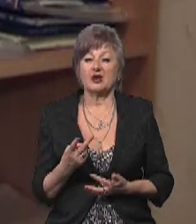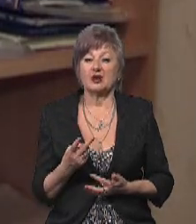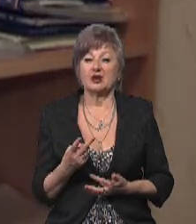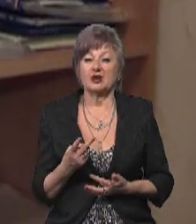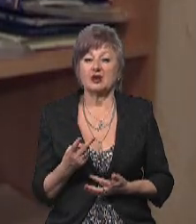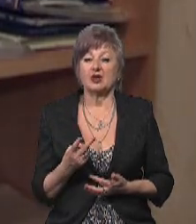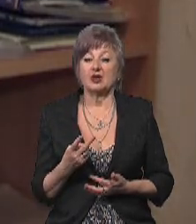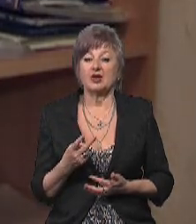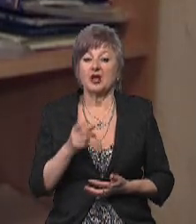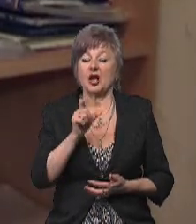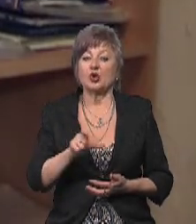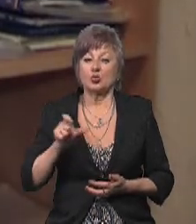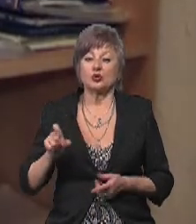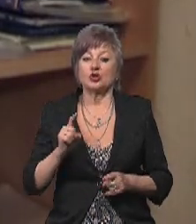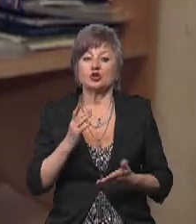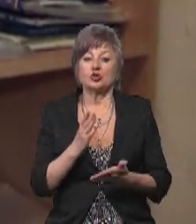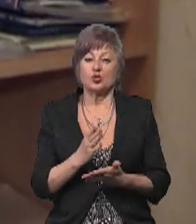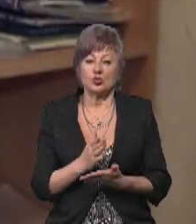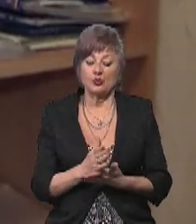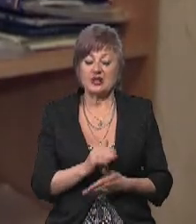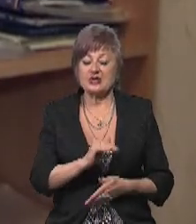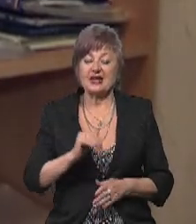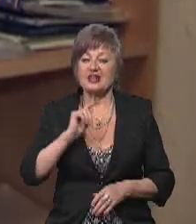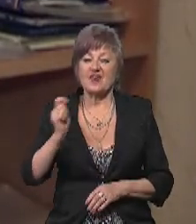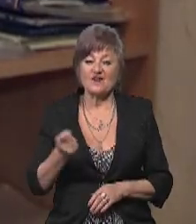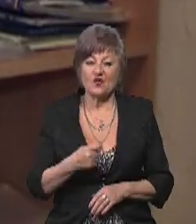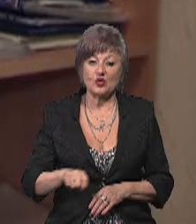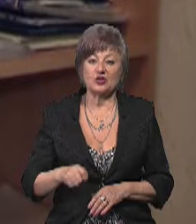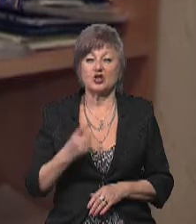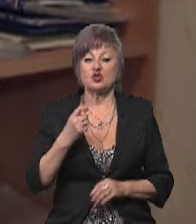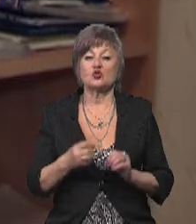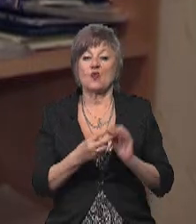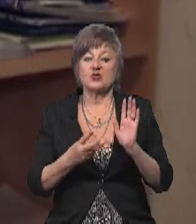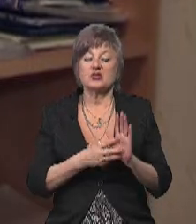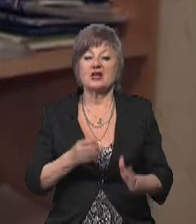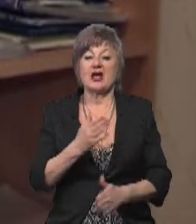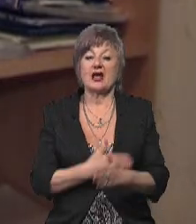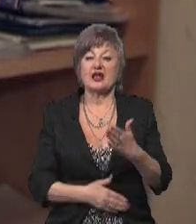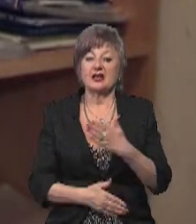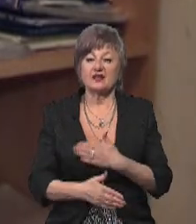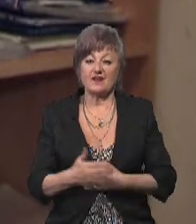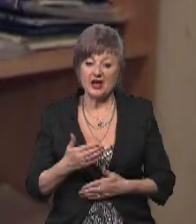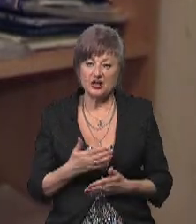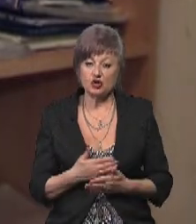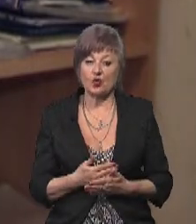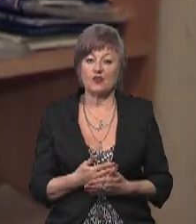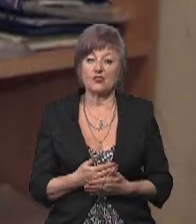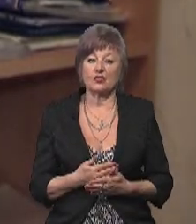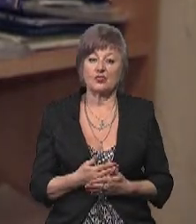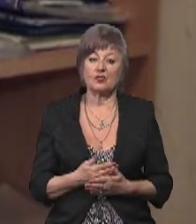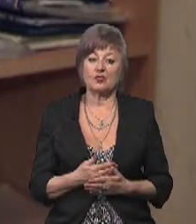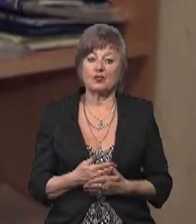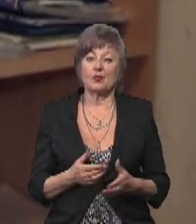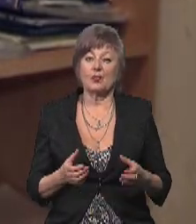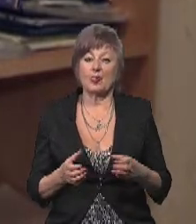142 громадяни, які мають статус дитини війни, і 118 інвалідів різних